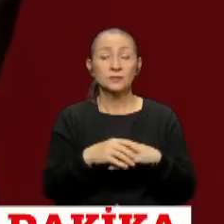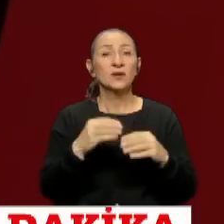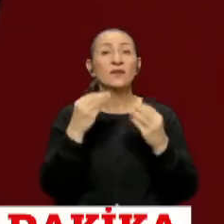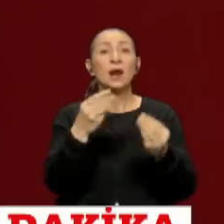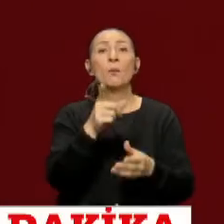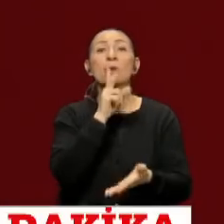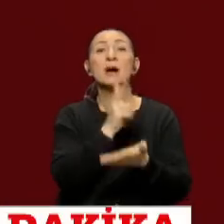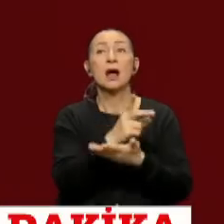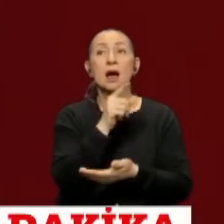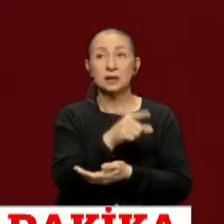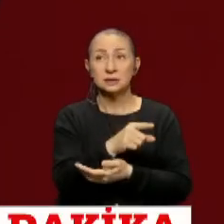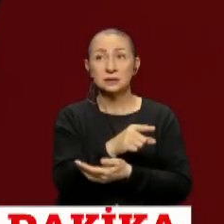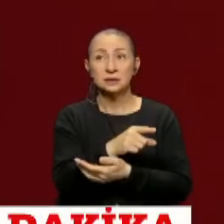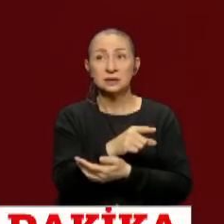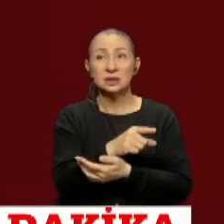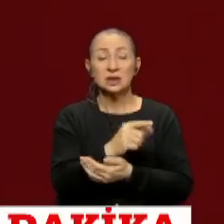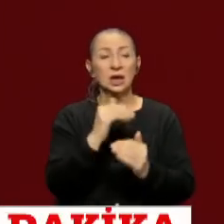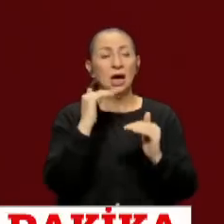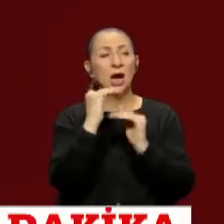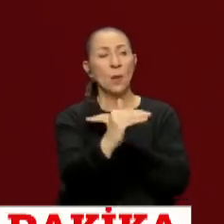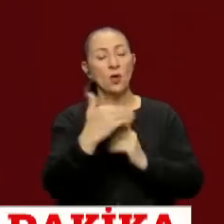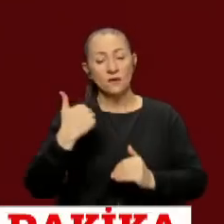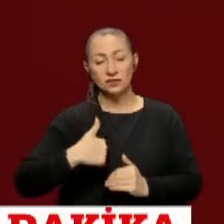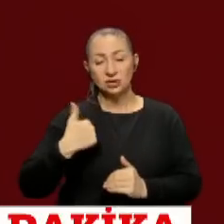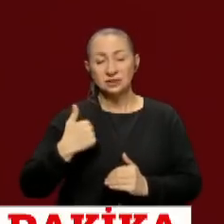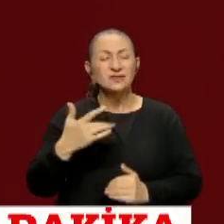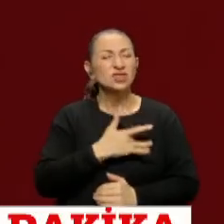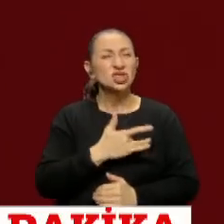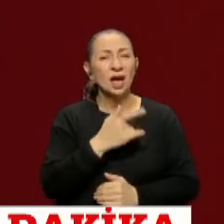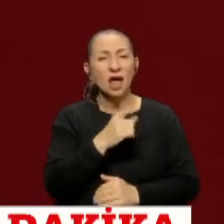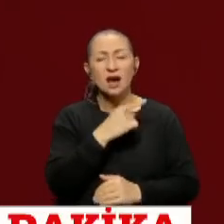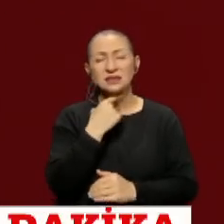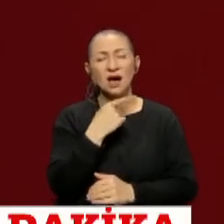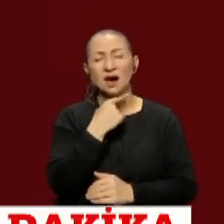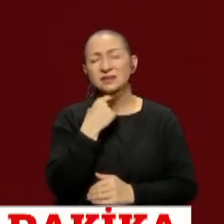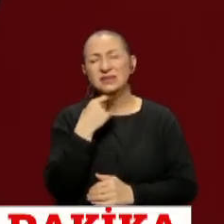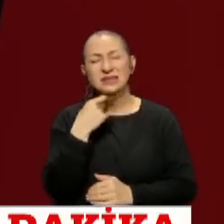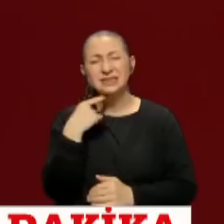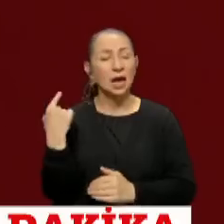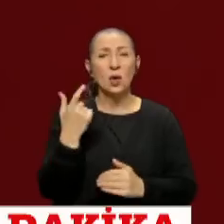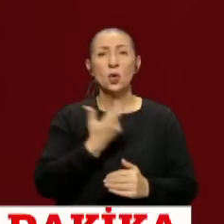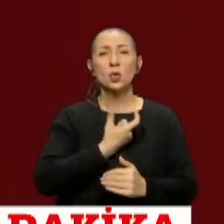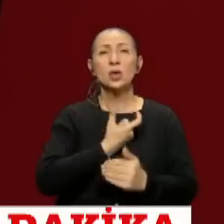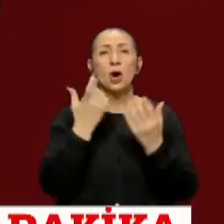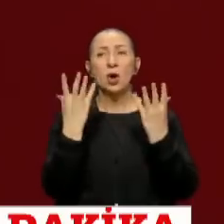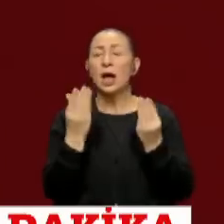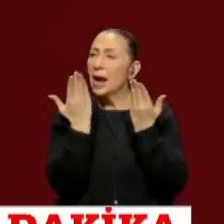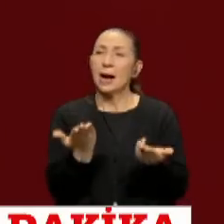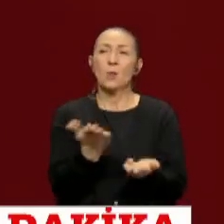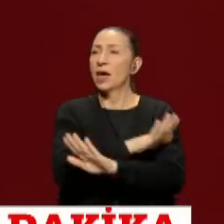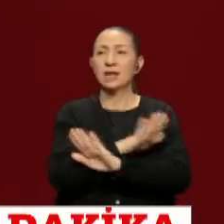Verilen bu kararı kamu vicdanı asla ve asla hukuki olarak